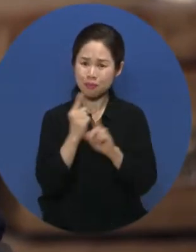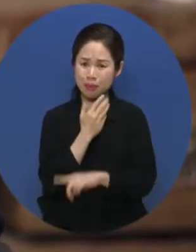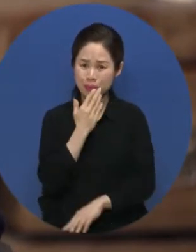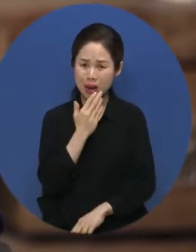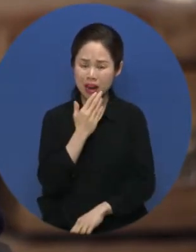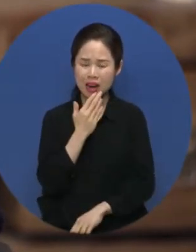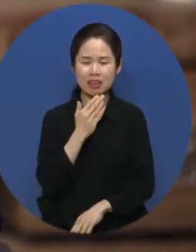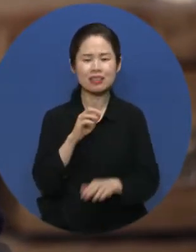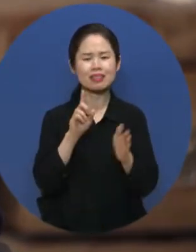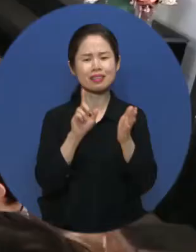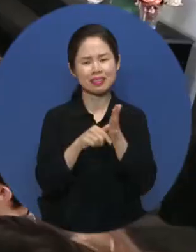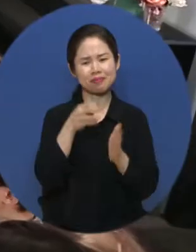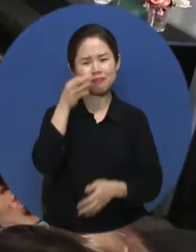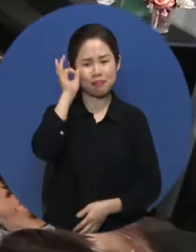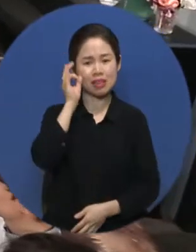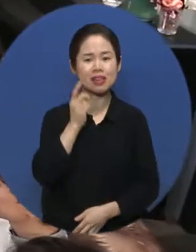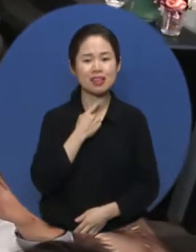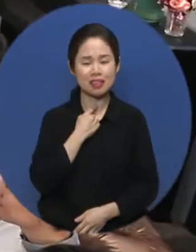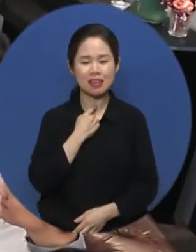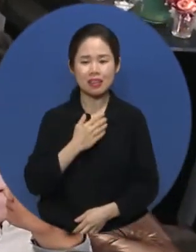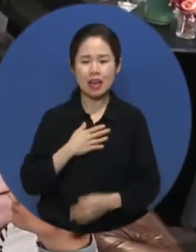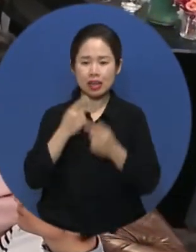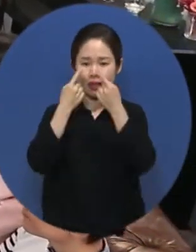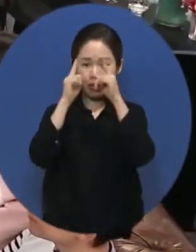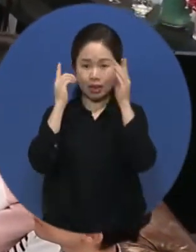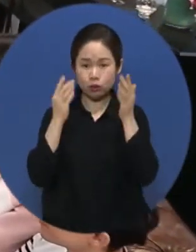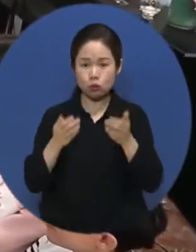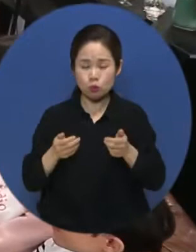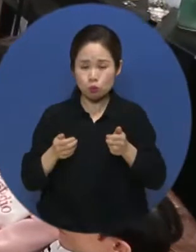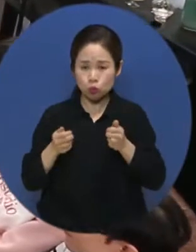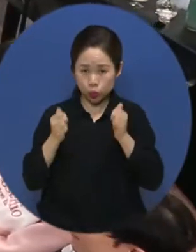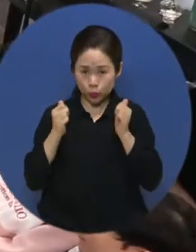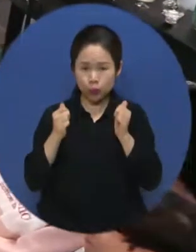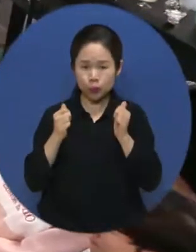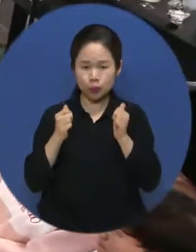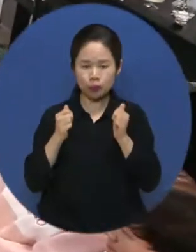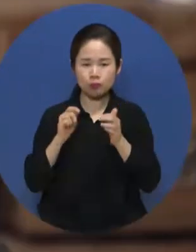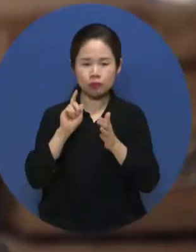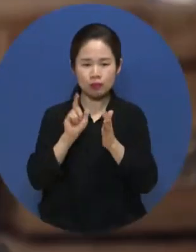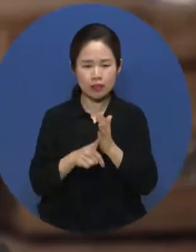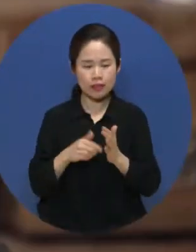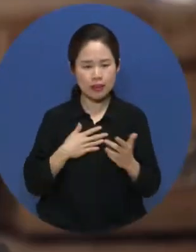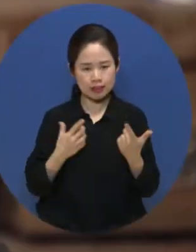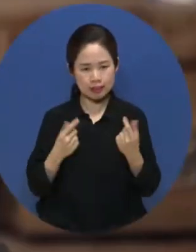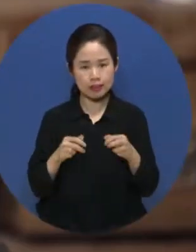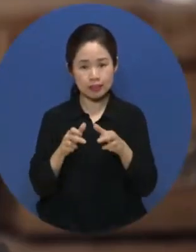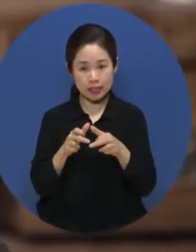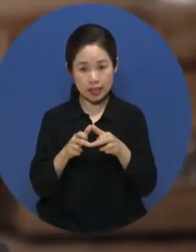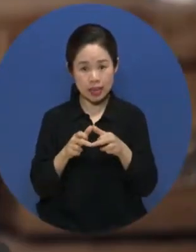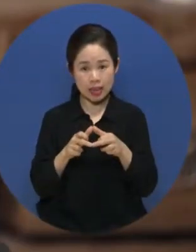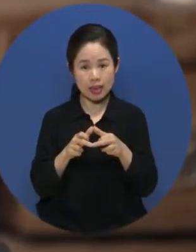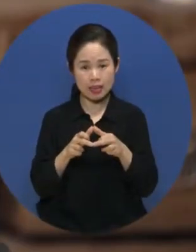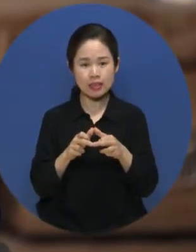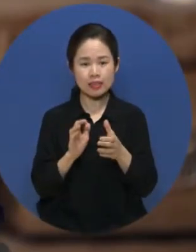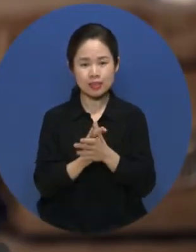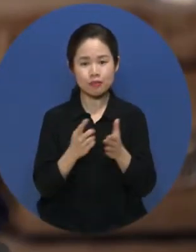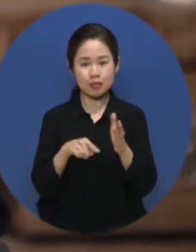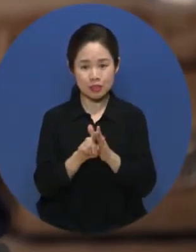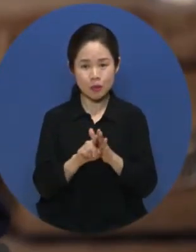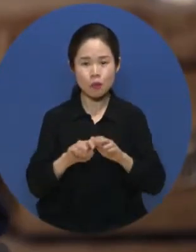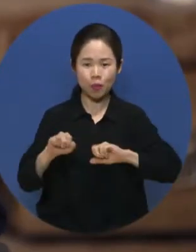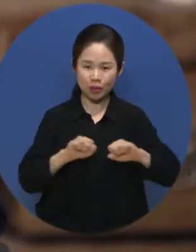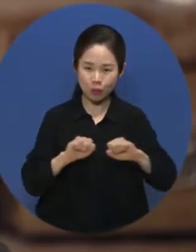됐어요. 그러면서 대학을 졸업하면서부터 저와 같은 장애를 갖고 있는 친구들을 위해서 활동을 하기 시작합니다.